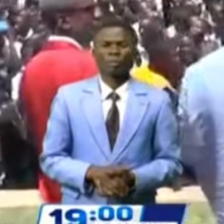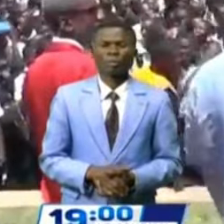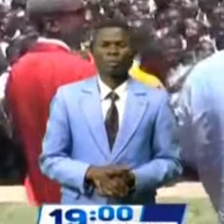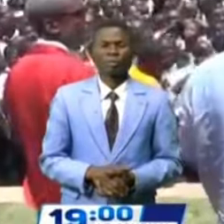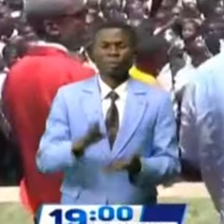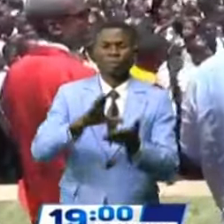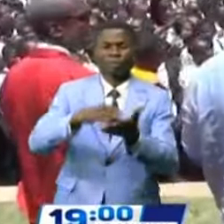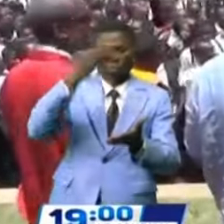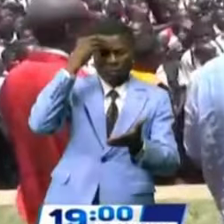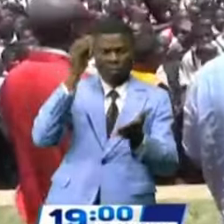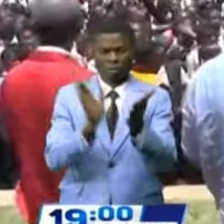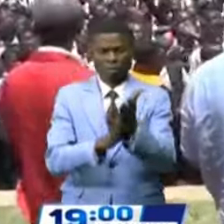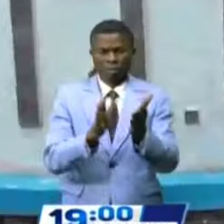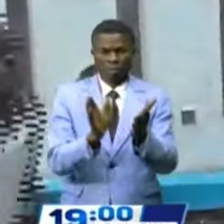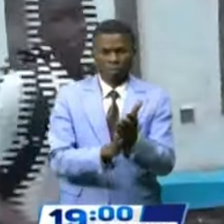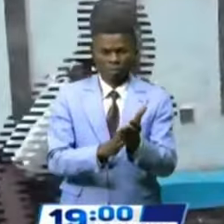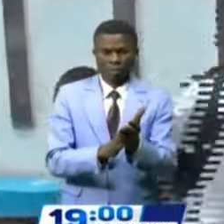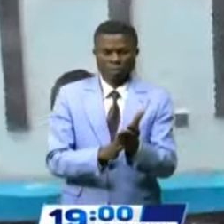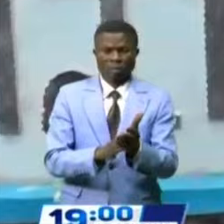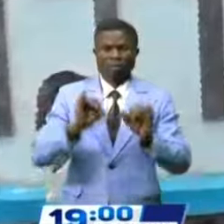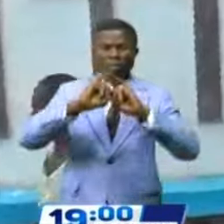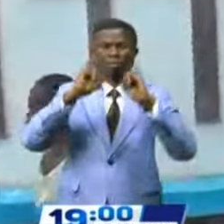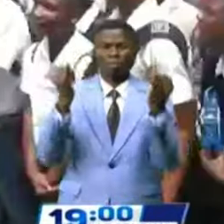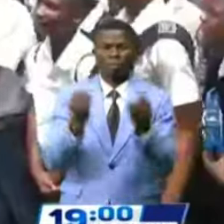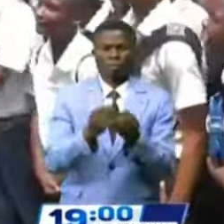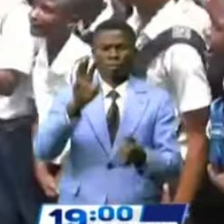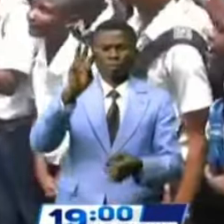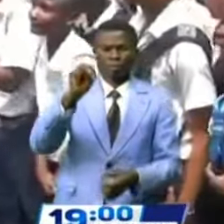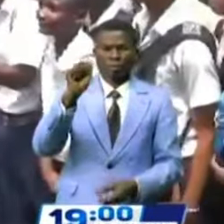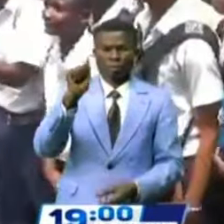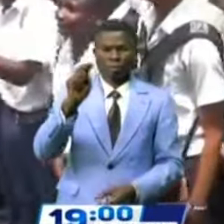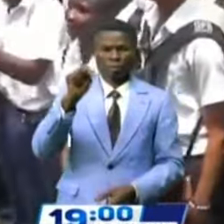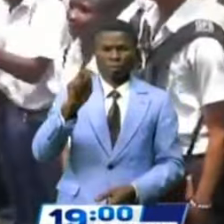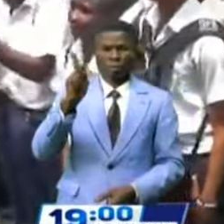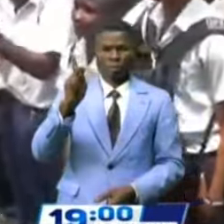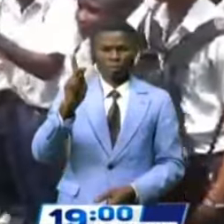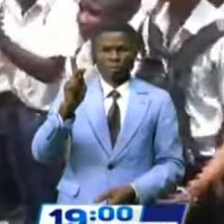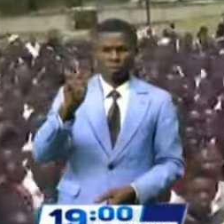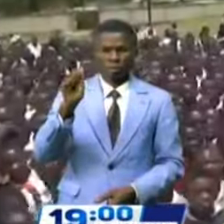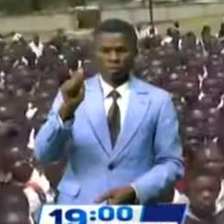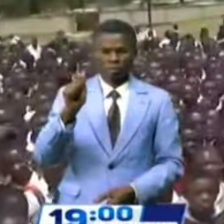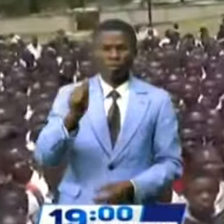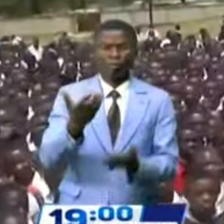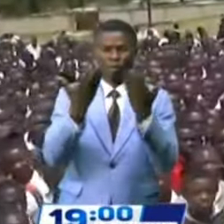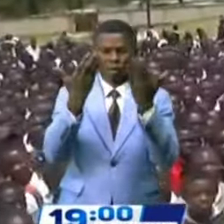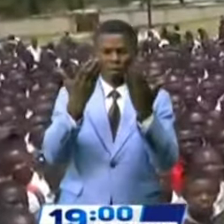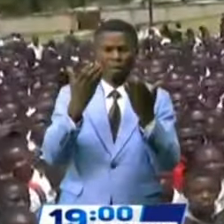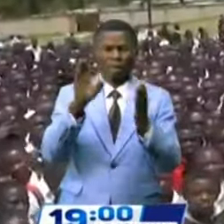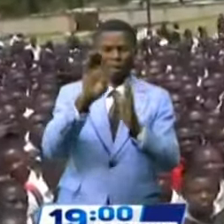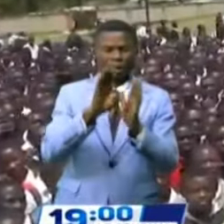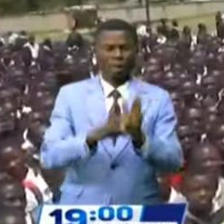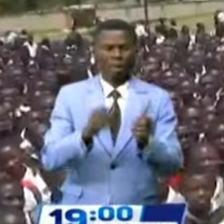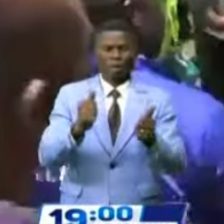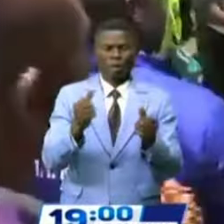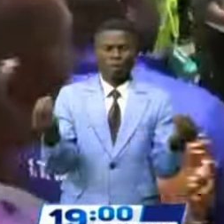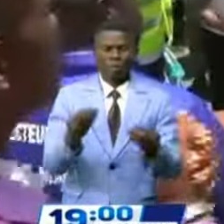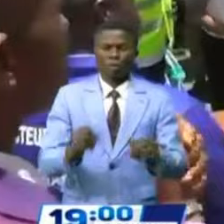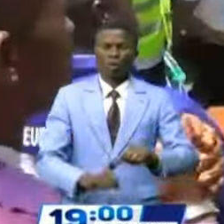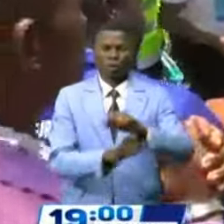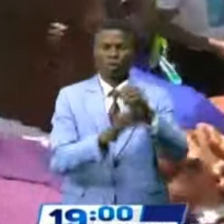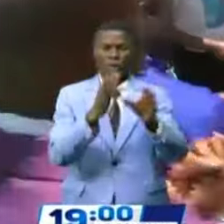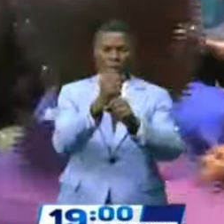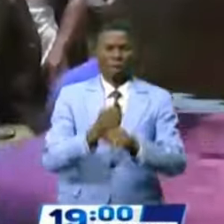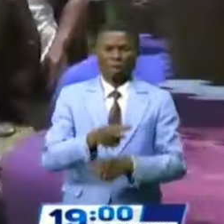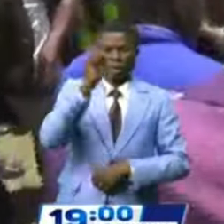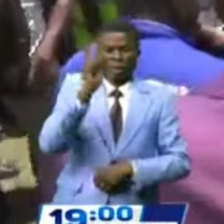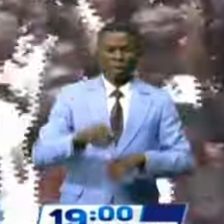Nos élèves de l'Institut industriel de Manika pourront étudier dans de bonnes conditions grâce à l'acquisition